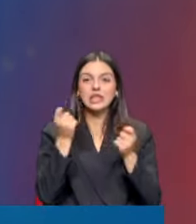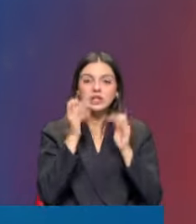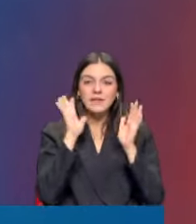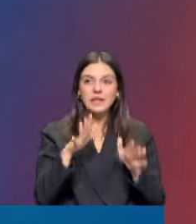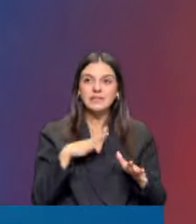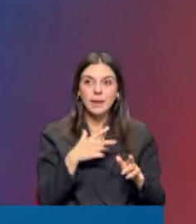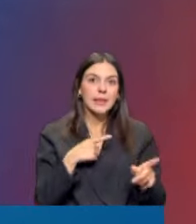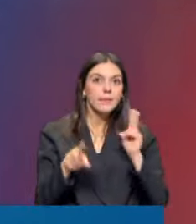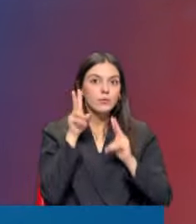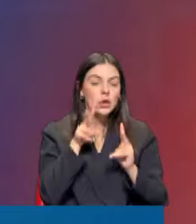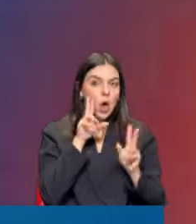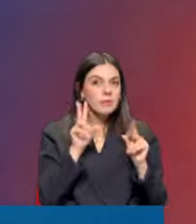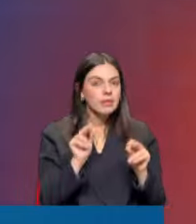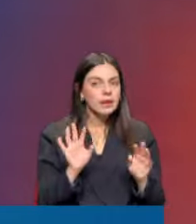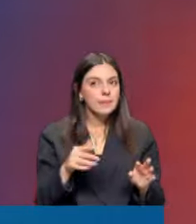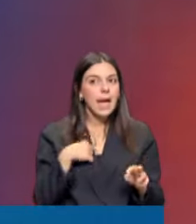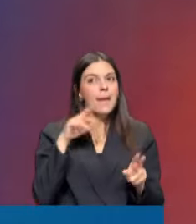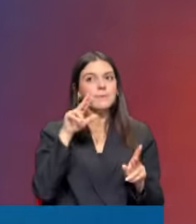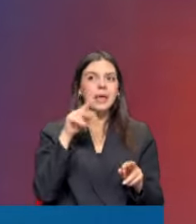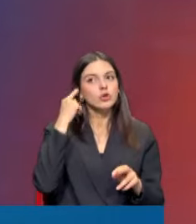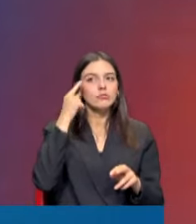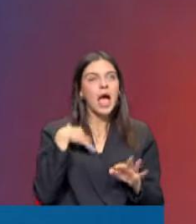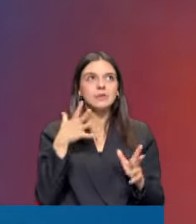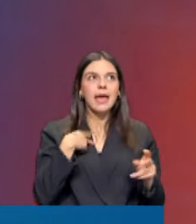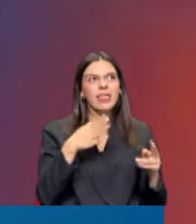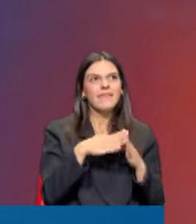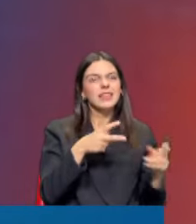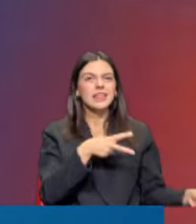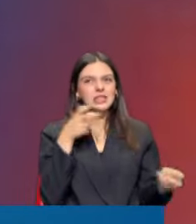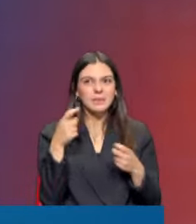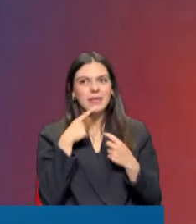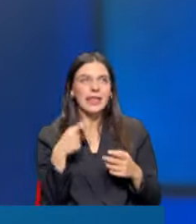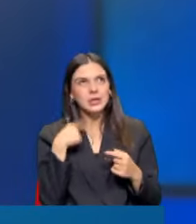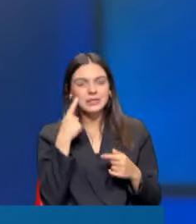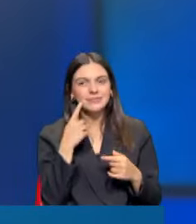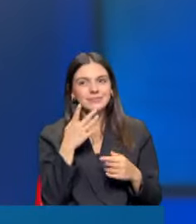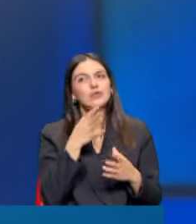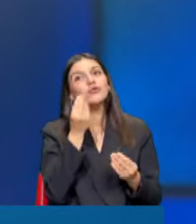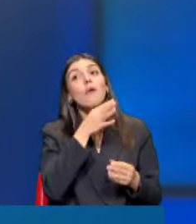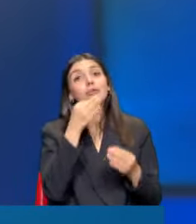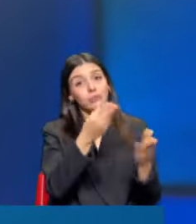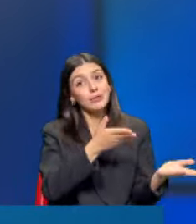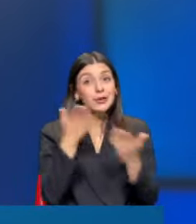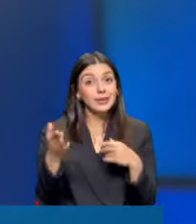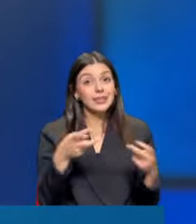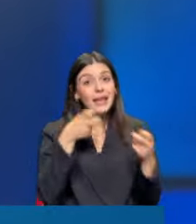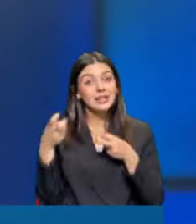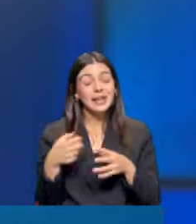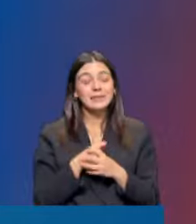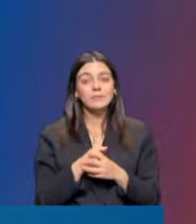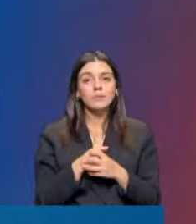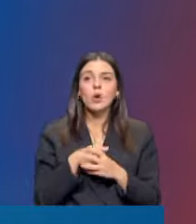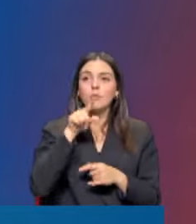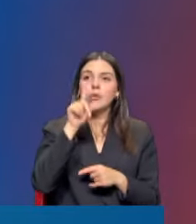var benim gördüğüm kadarıyla. Ben bile düşündüm acaba taşınsam mı diye. Yani bekleriz, çok biliyorum. Mutlu oluruz sizi Ataşehir'de. Oradan biliyorum. Bu